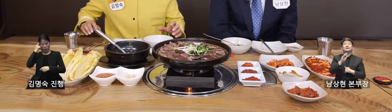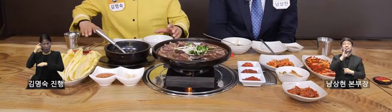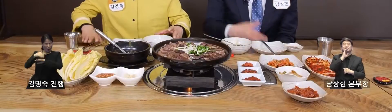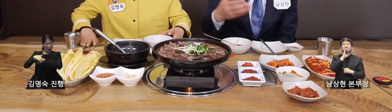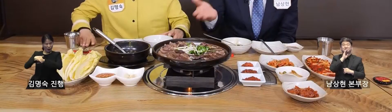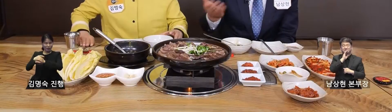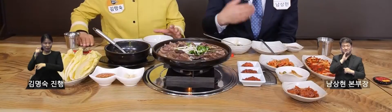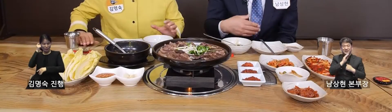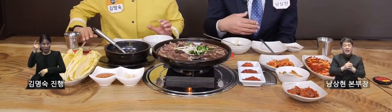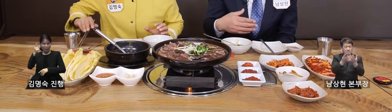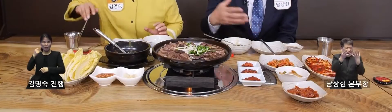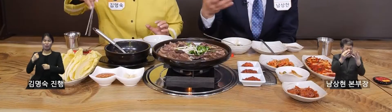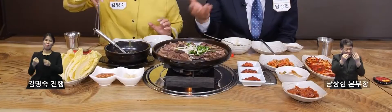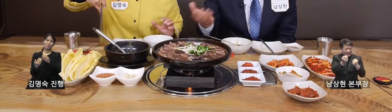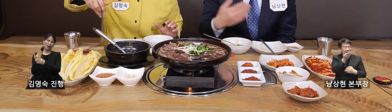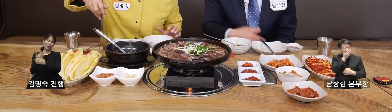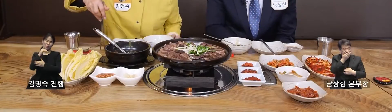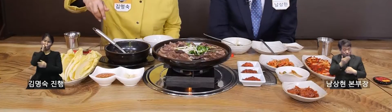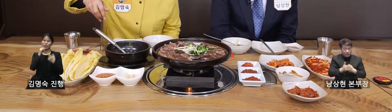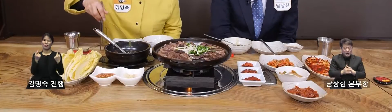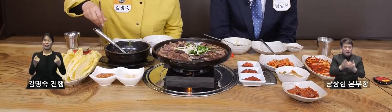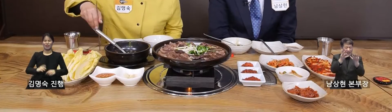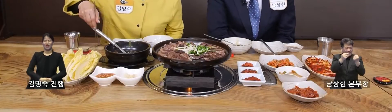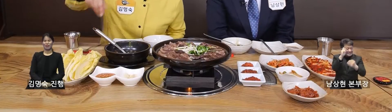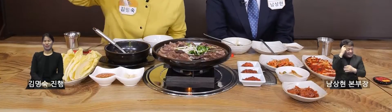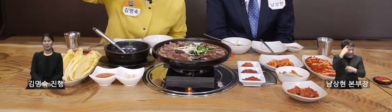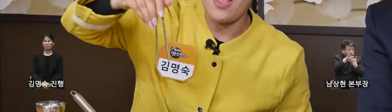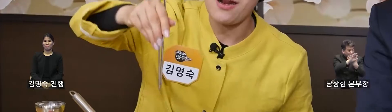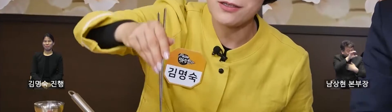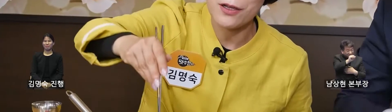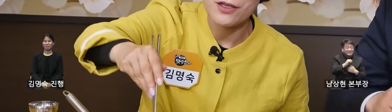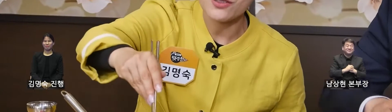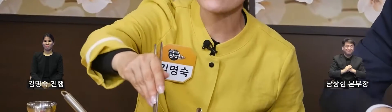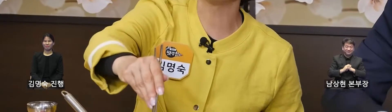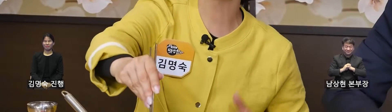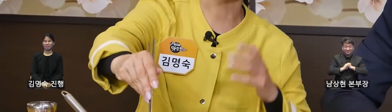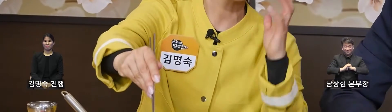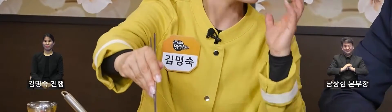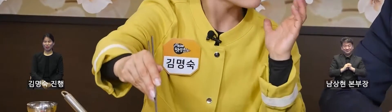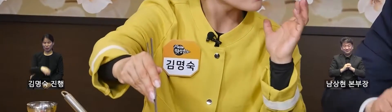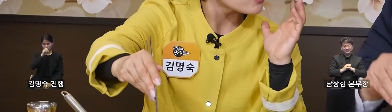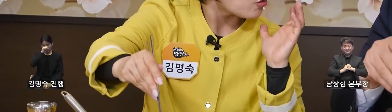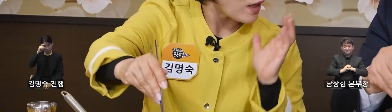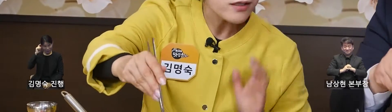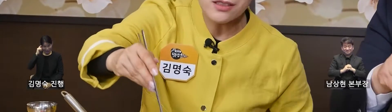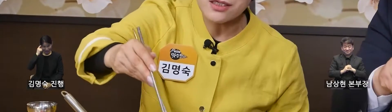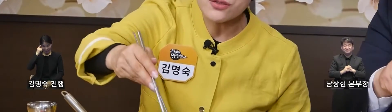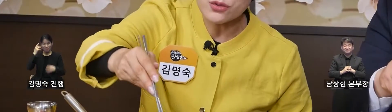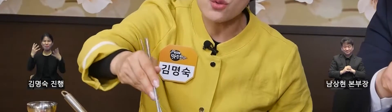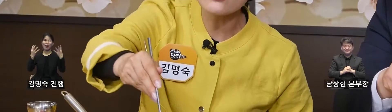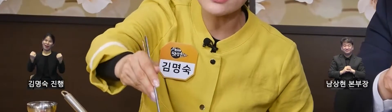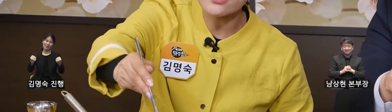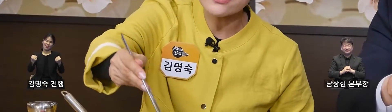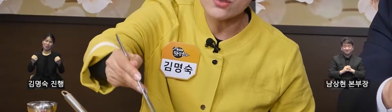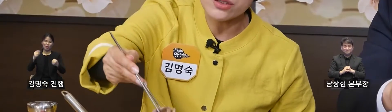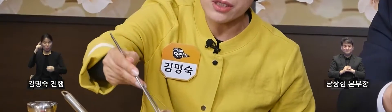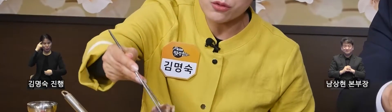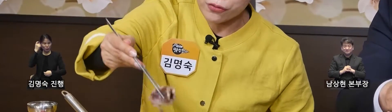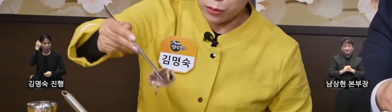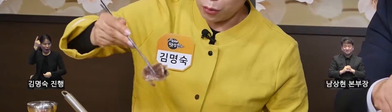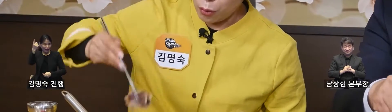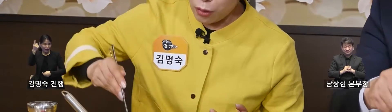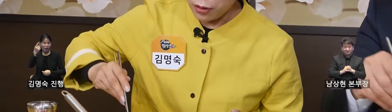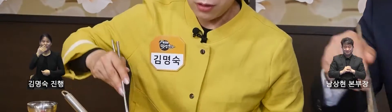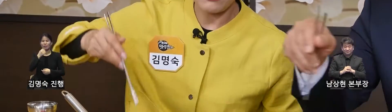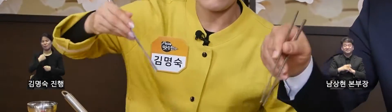그렇죠. 네, 네. 많이 드시고 네. 또 많은 생각을 하셨으면 좋겠어요. 네, 네. 네. 좋은 생각을 또 많이 해줘요. 좋은 아이디어가